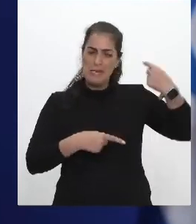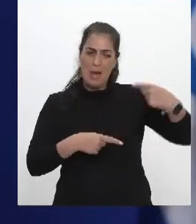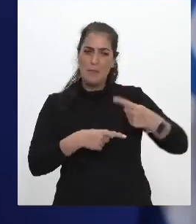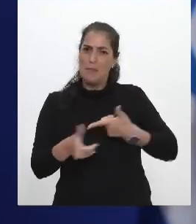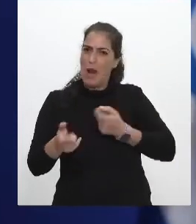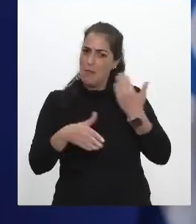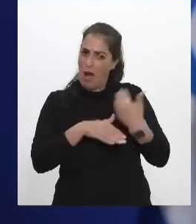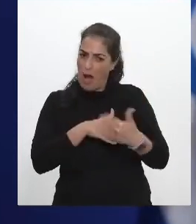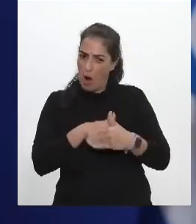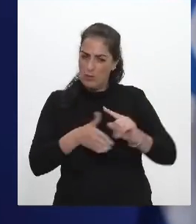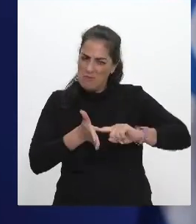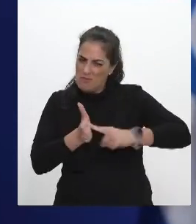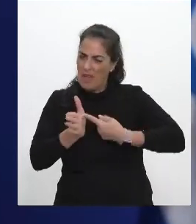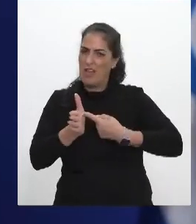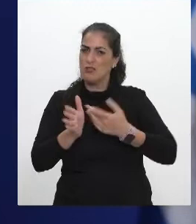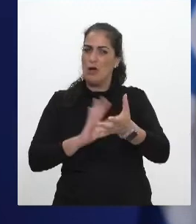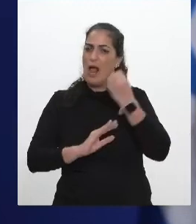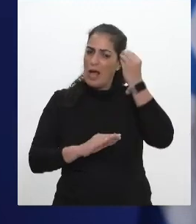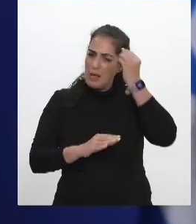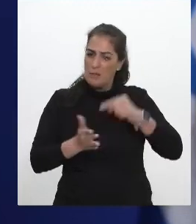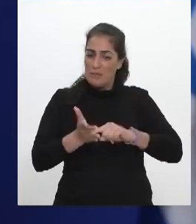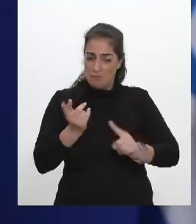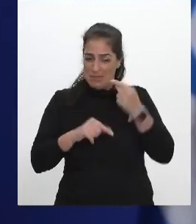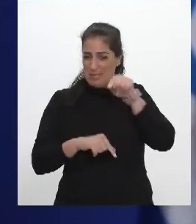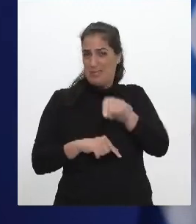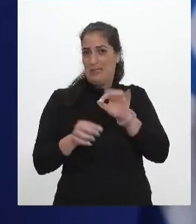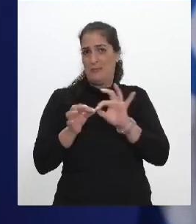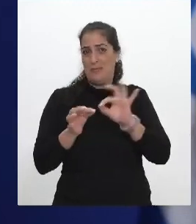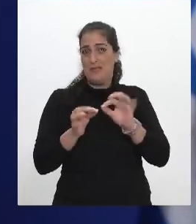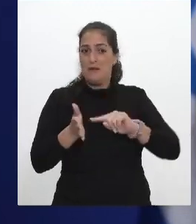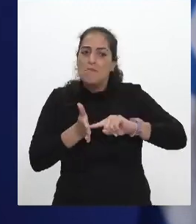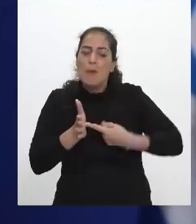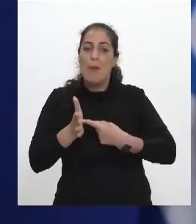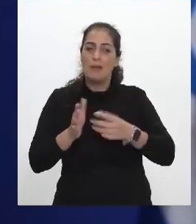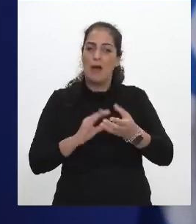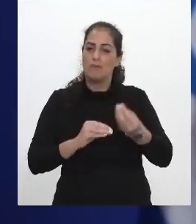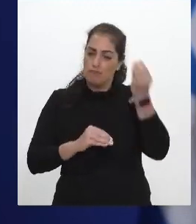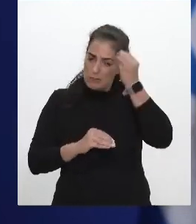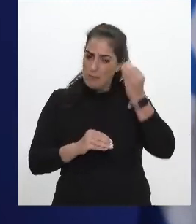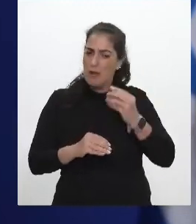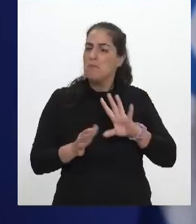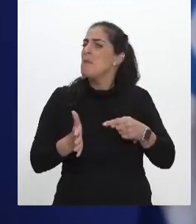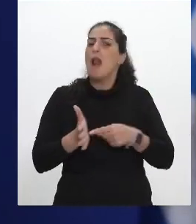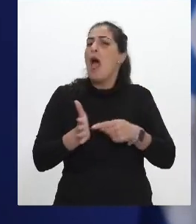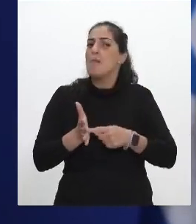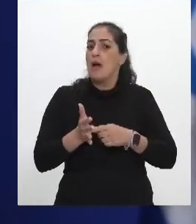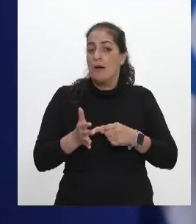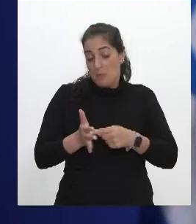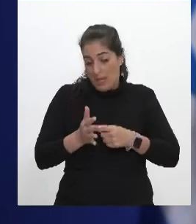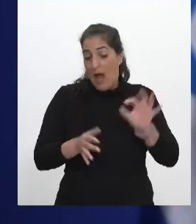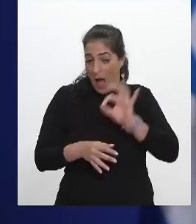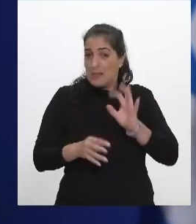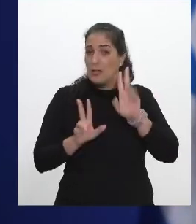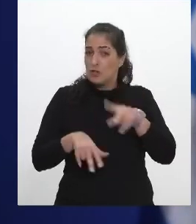ובדגש ללקחים שהיו מהאירוע המבצעי הזה כדי שנלמד מדוע משום שיש עדיין